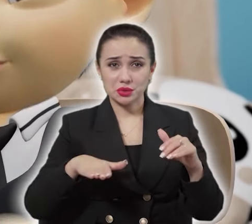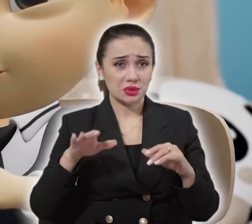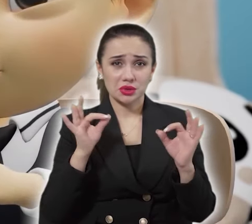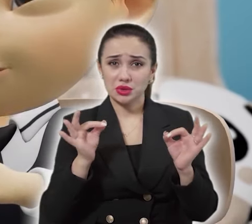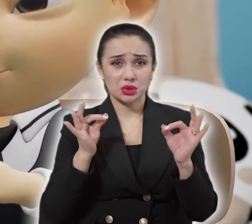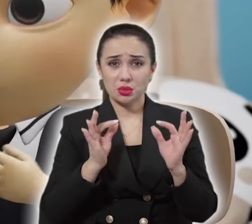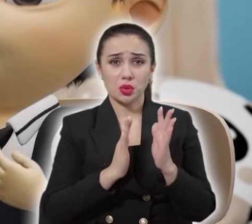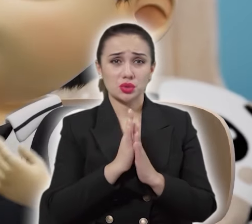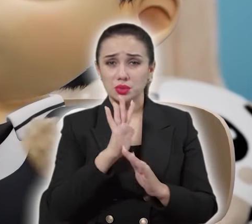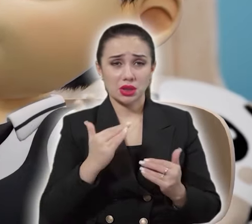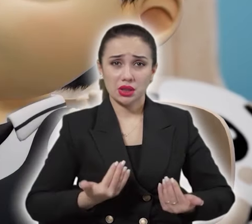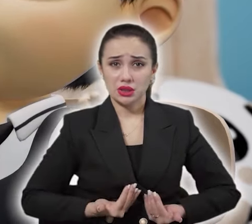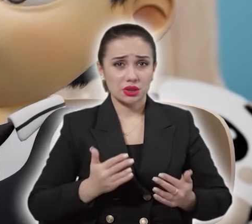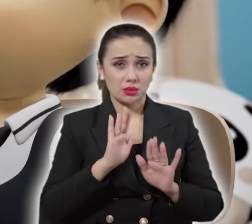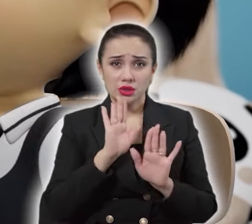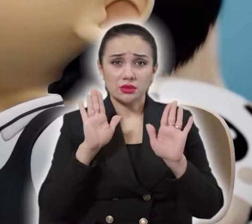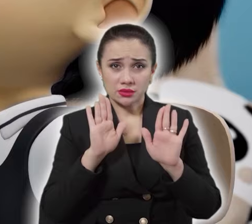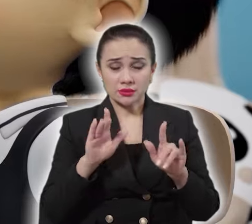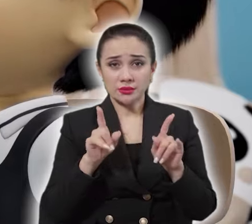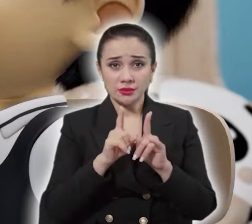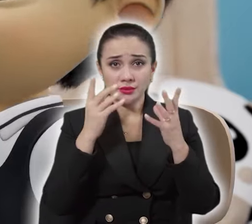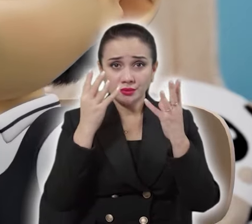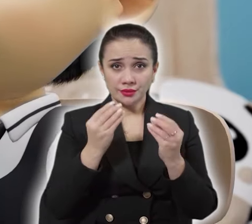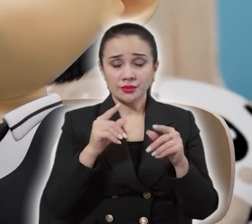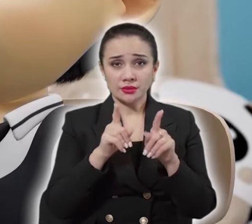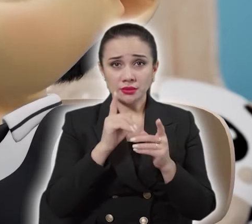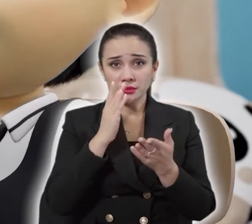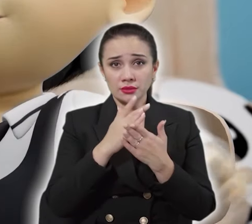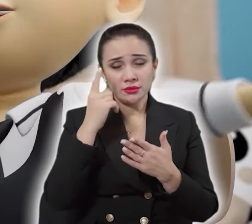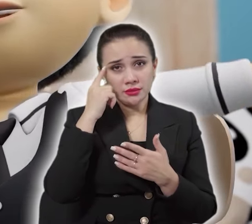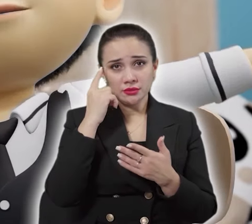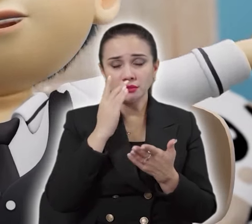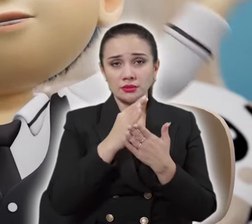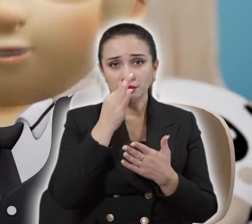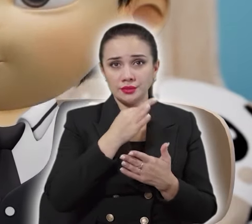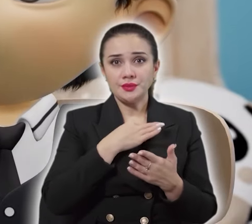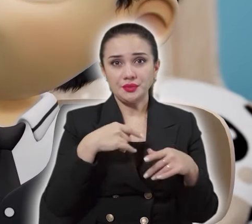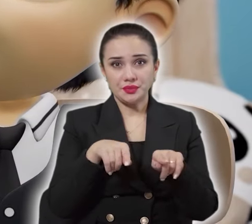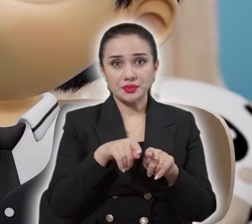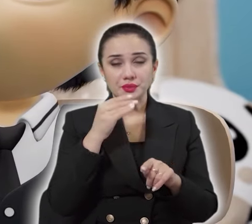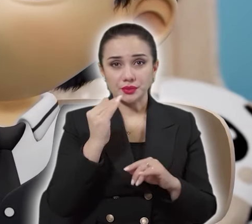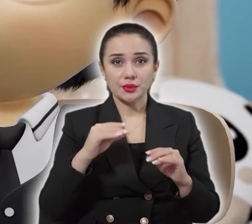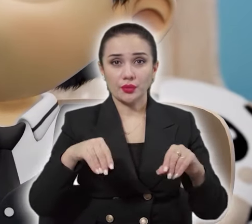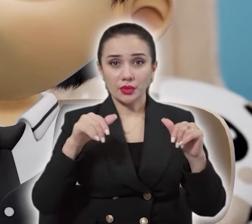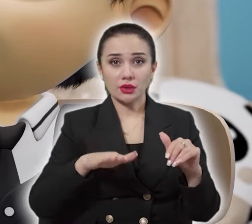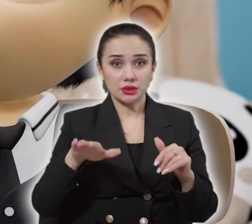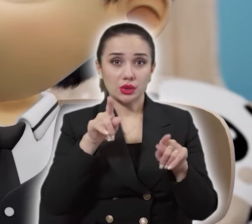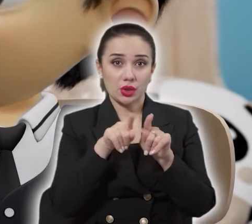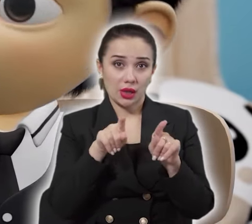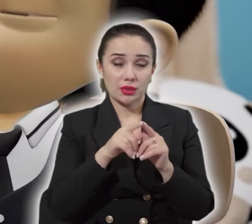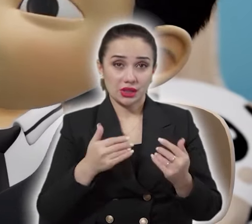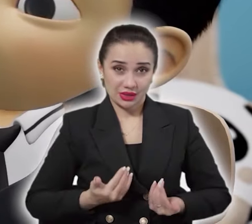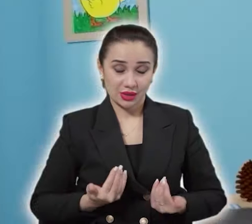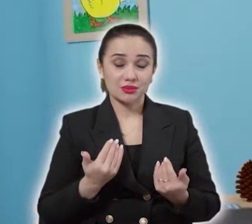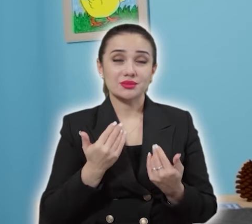cho'llarni hech nima o'smaydigan, yashamaydigan, faqat qumdan iborat joy deb bilarkanman. Menga aytchi, cho'llarda insonlar